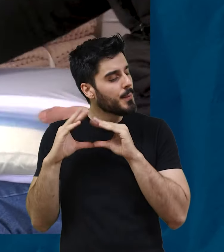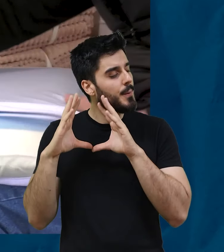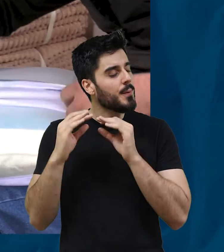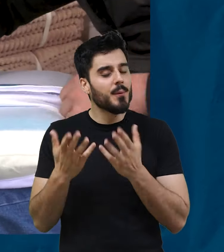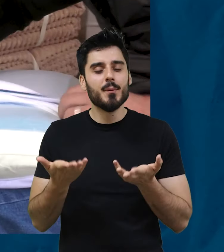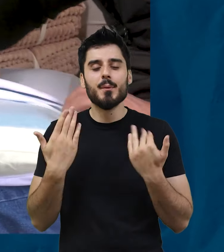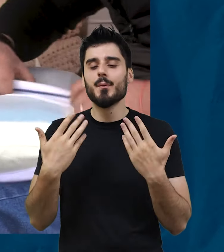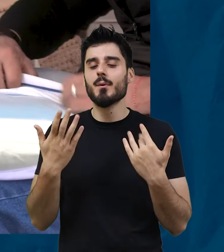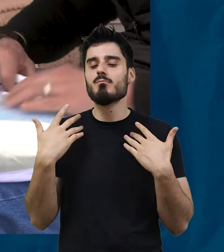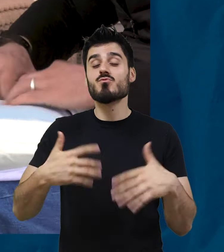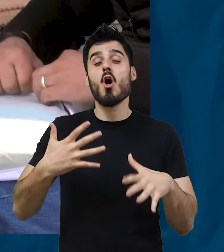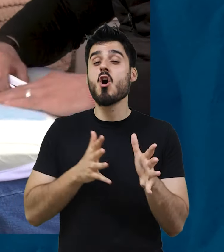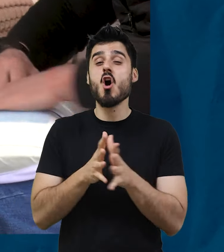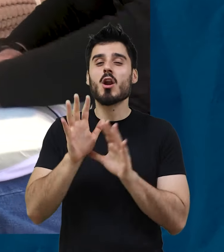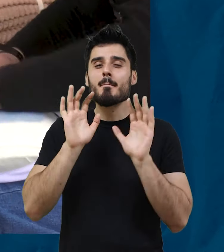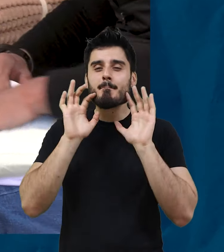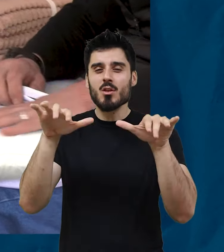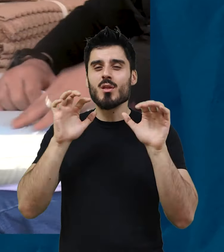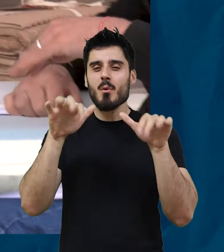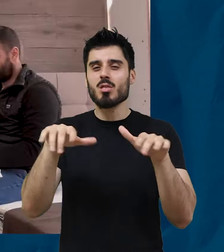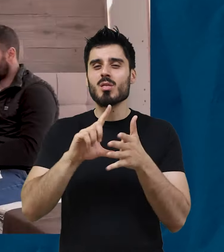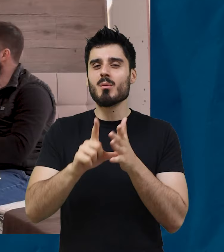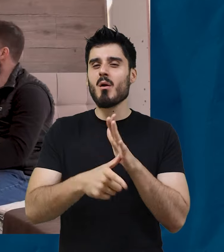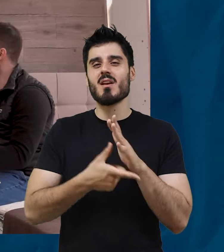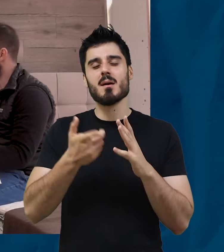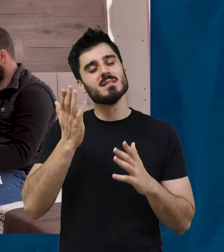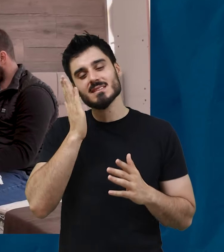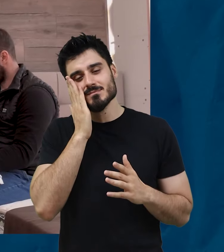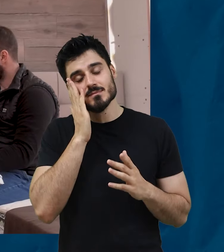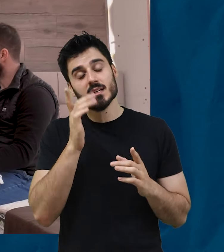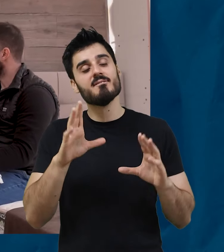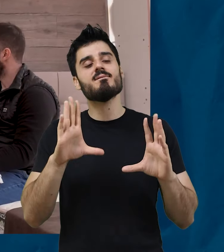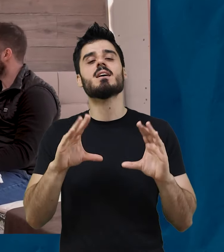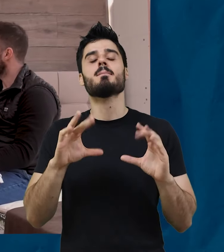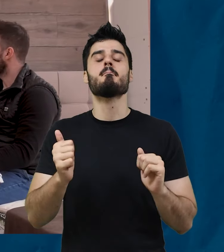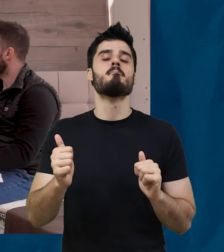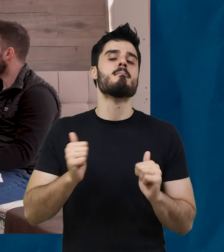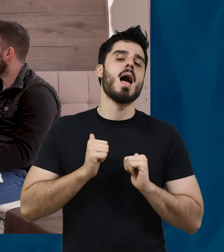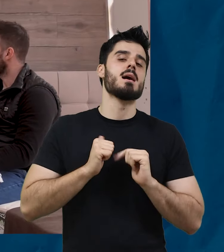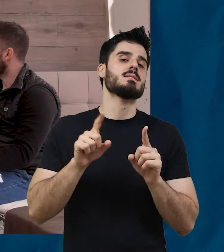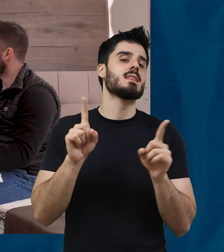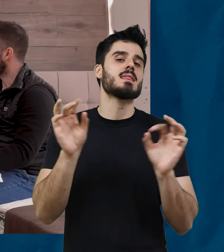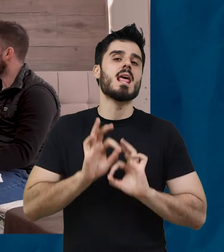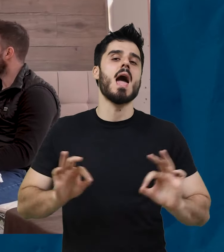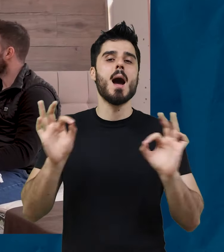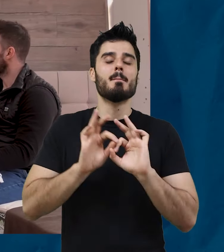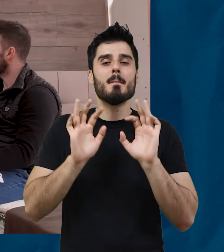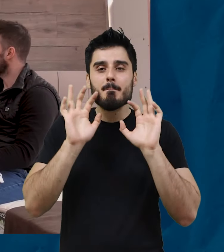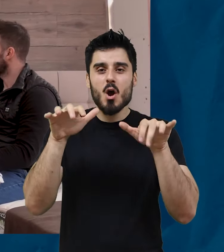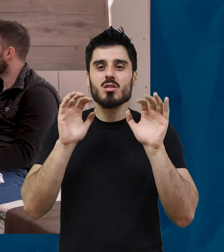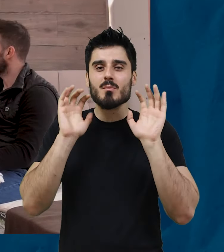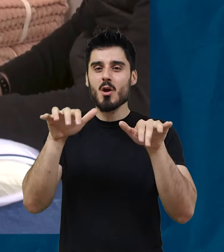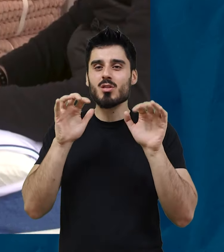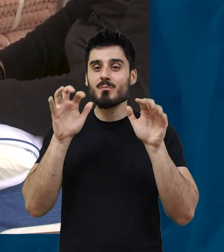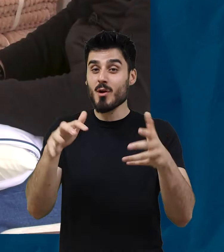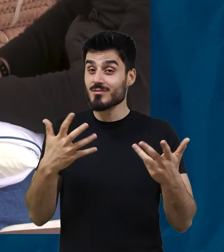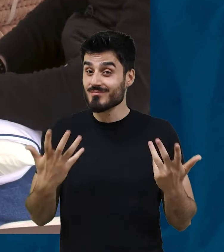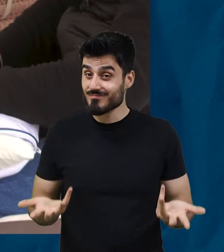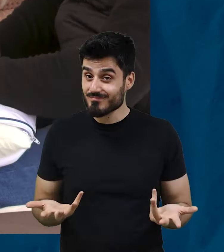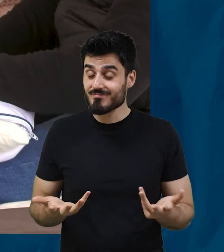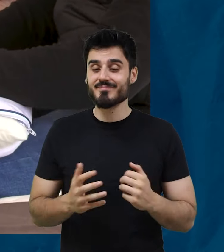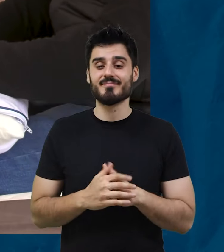Тъй като много хора се изпотяват по време на сън, съответно тази възглавница предотвратява това изпотяване и придава много по-приятно